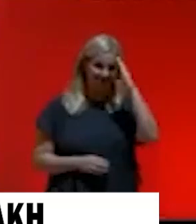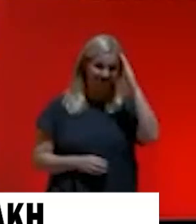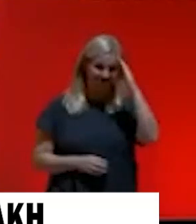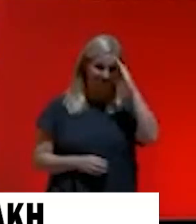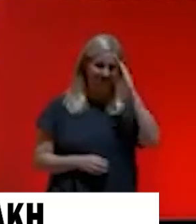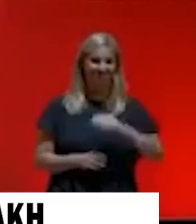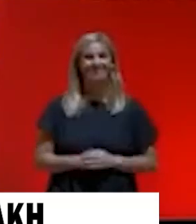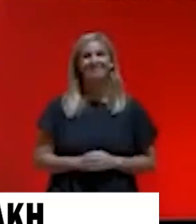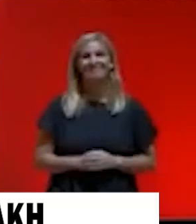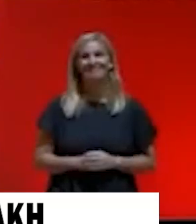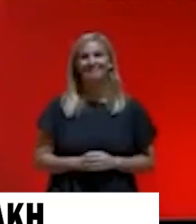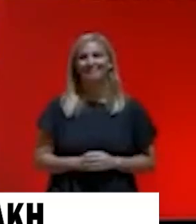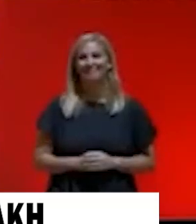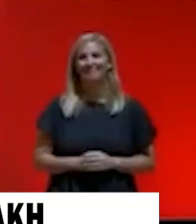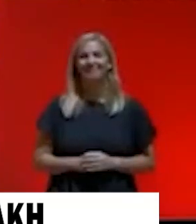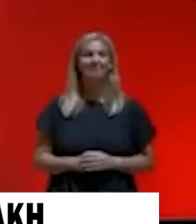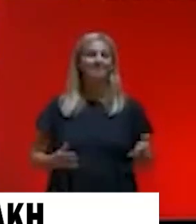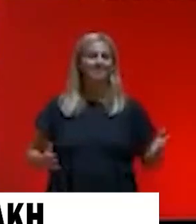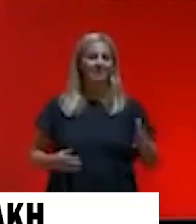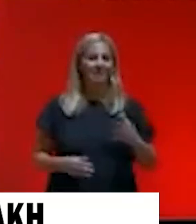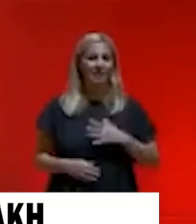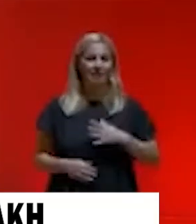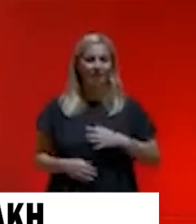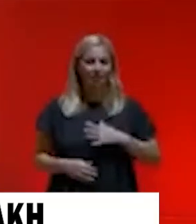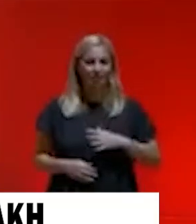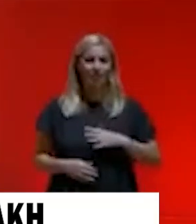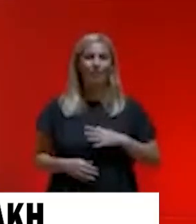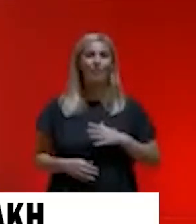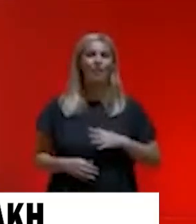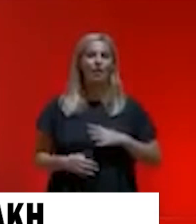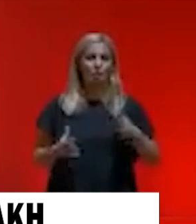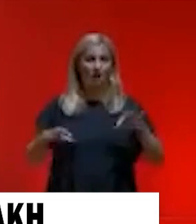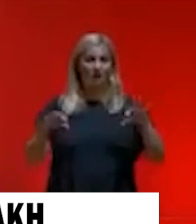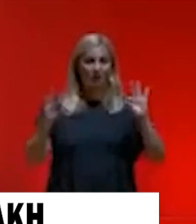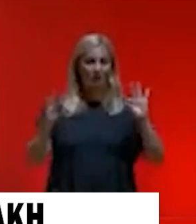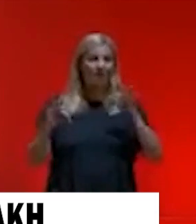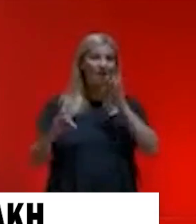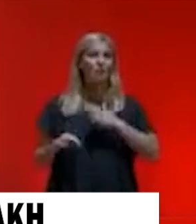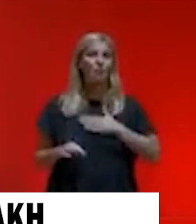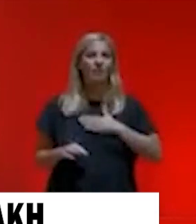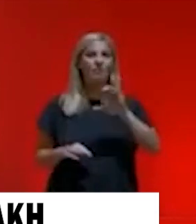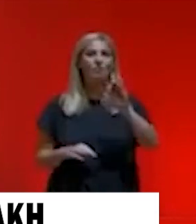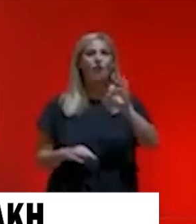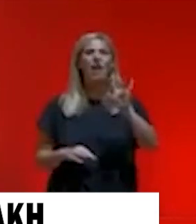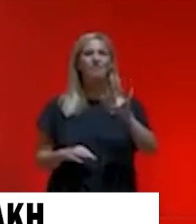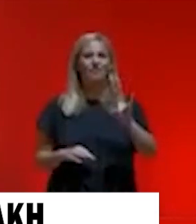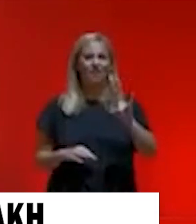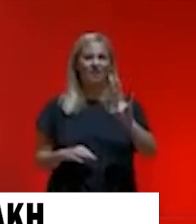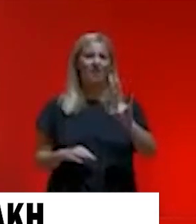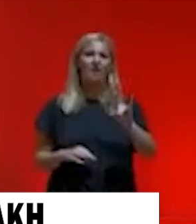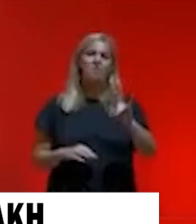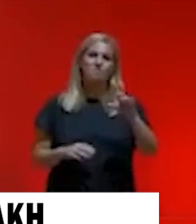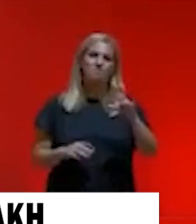εμφυλια ό παραμένει το κλίμα που δημιουργήθηκε κατά τη διάρκεια των εκλογών για την προεδρία του κόμματος το συριζα καθώς με το